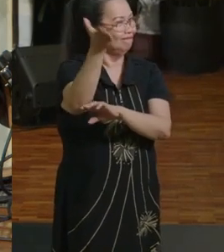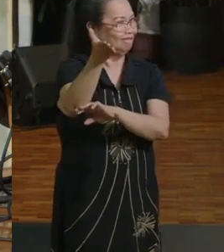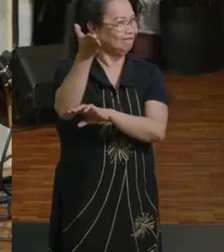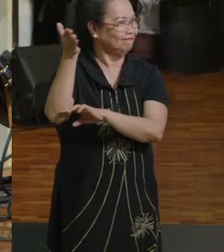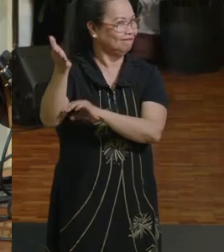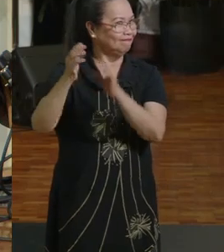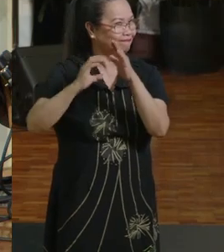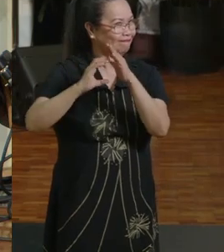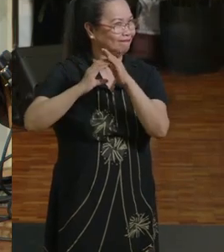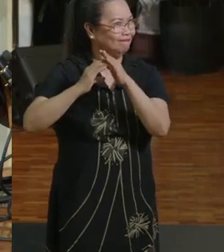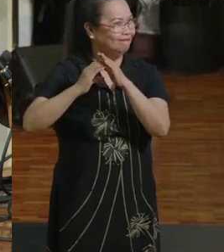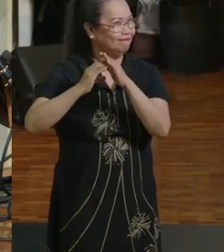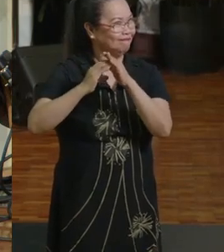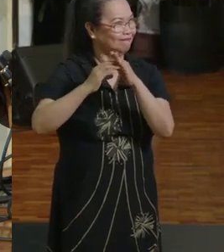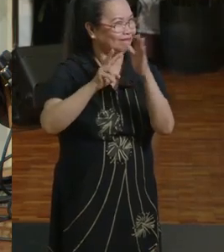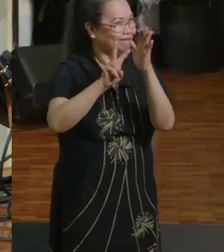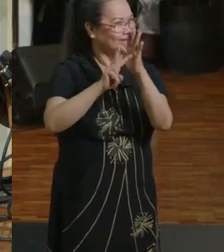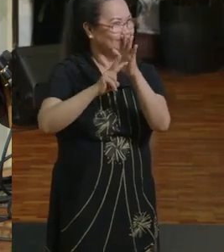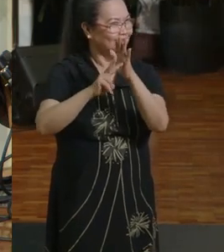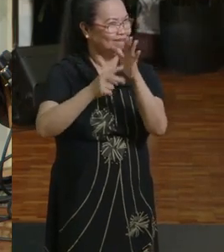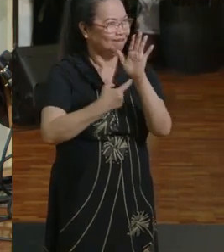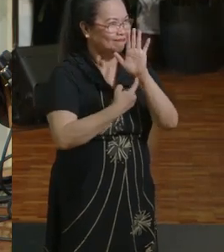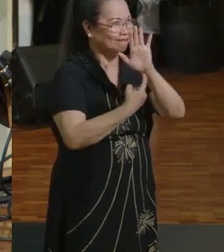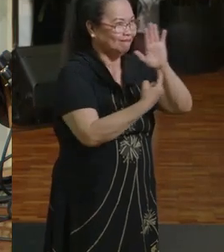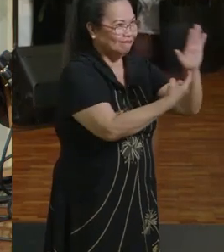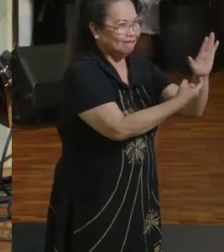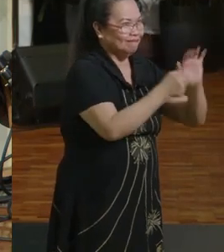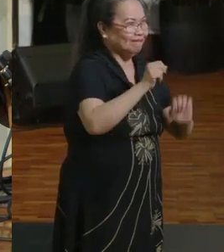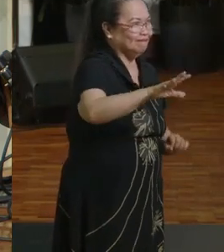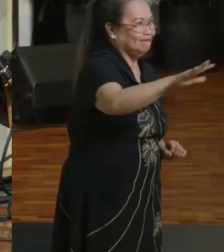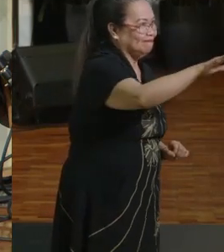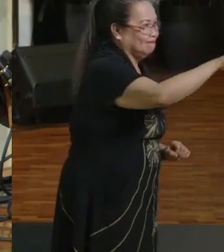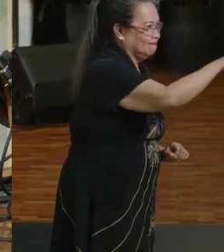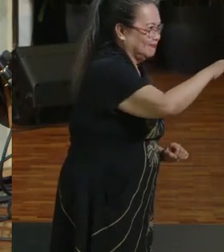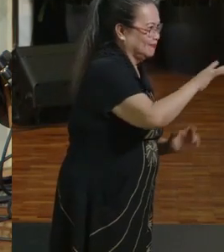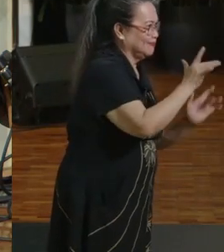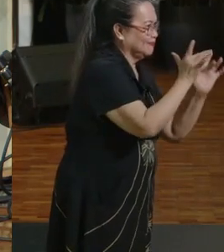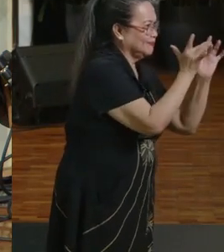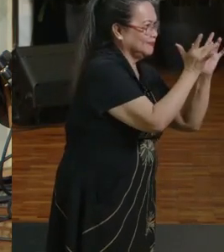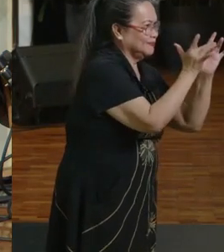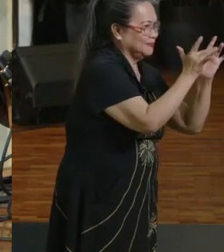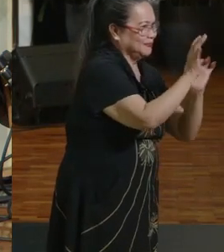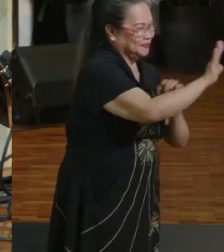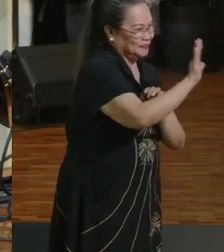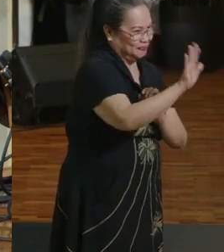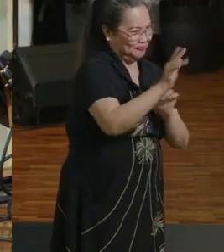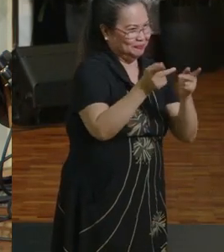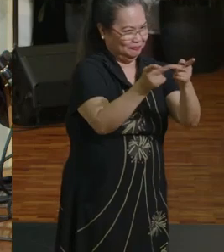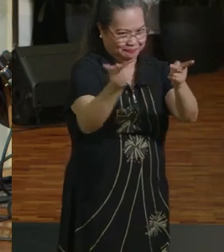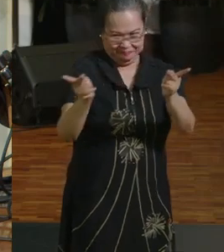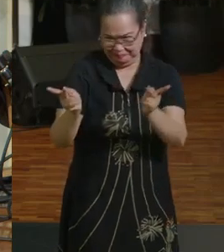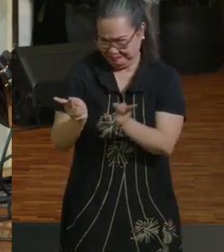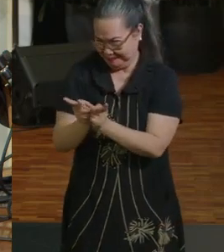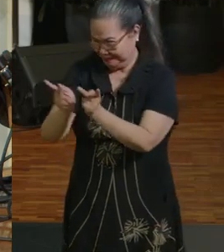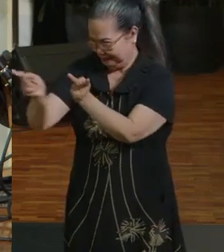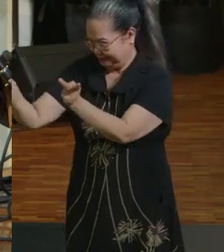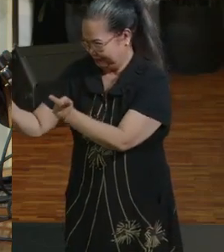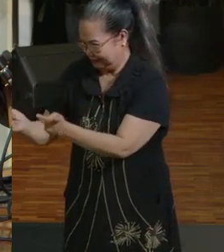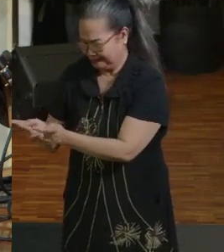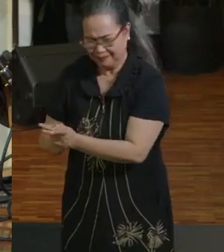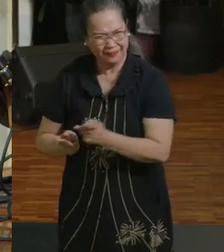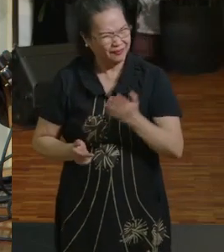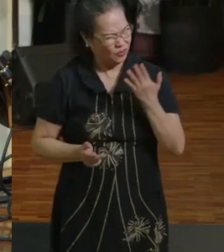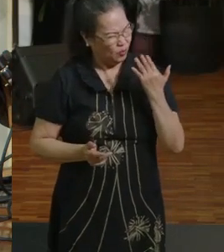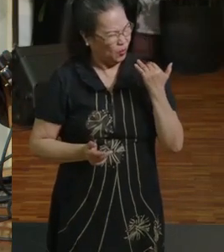and villages. Siya ay nagpapahayag sa lahat ng mga abot niyang lugar. Kung isipin nyo,